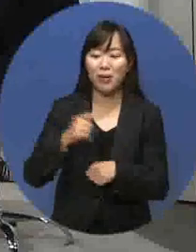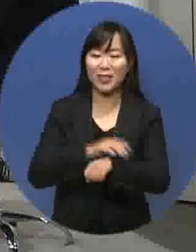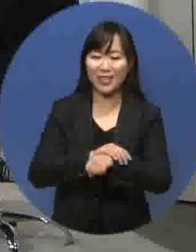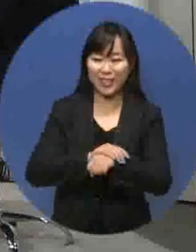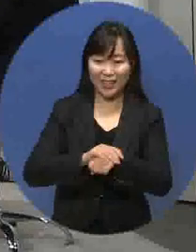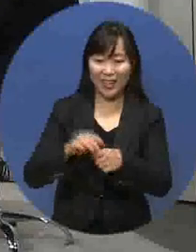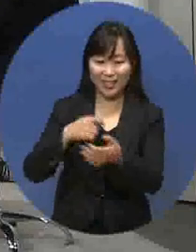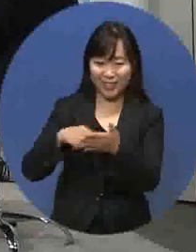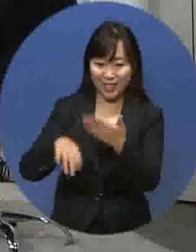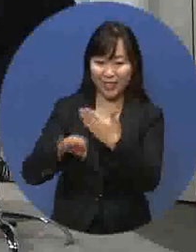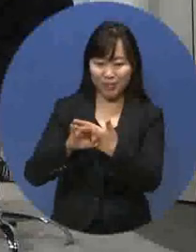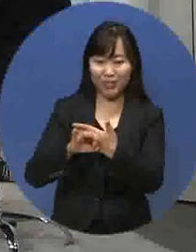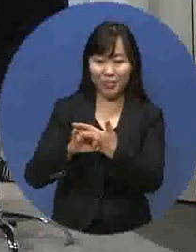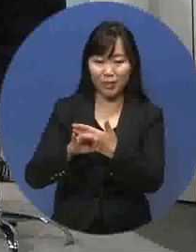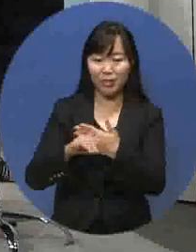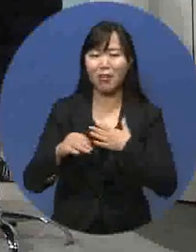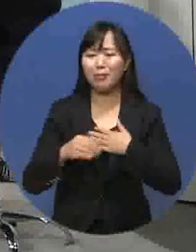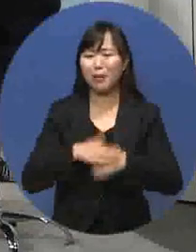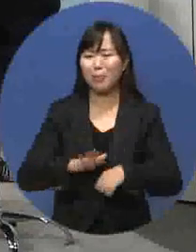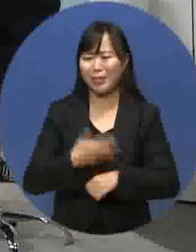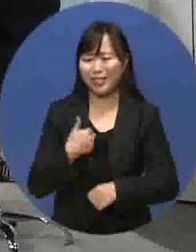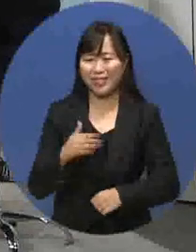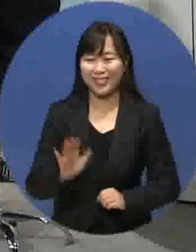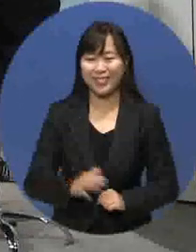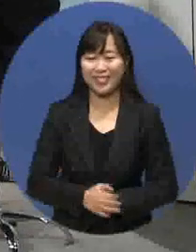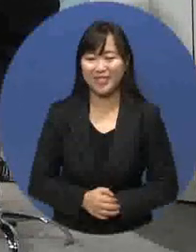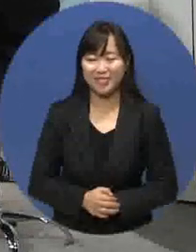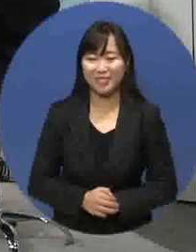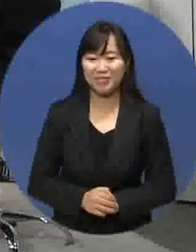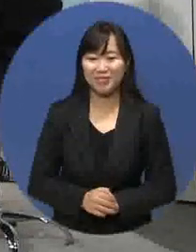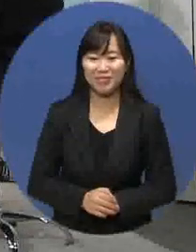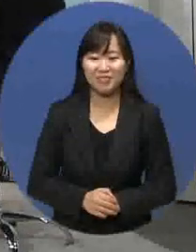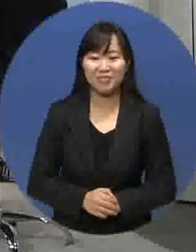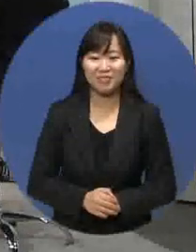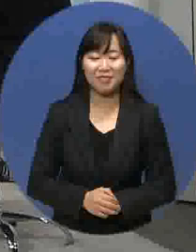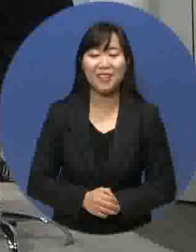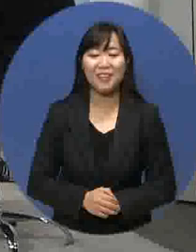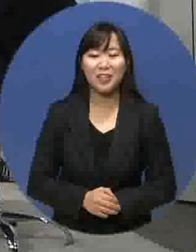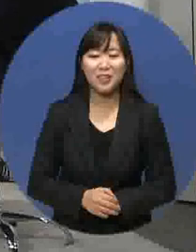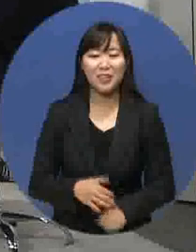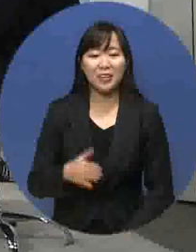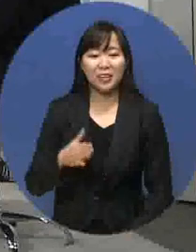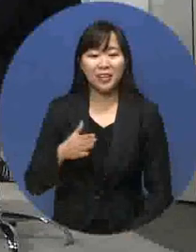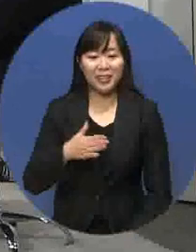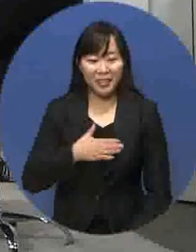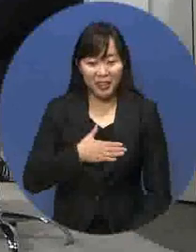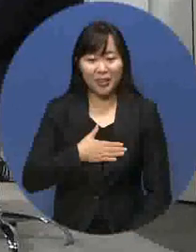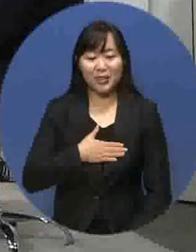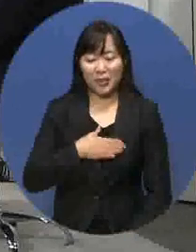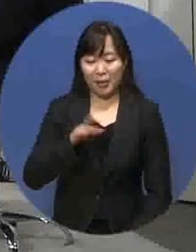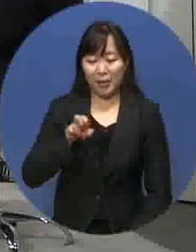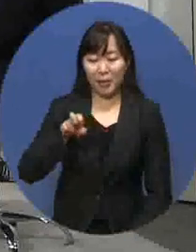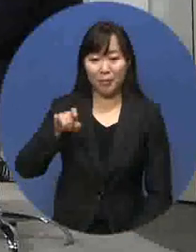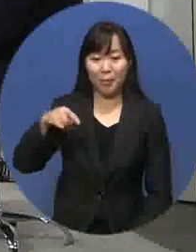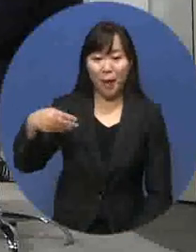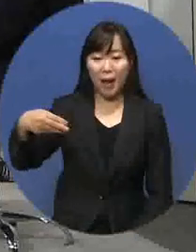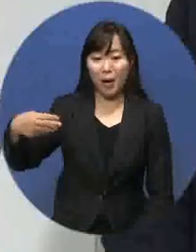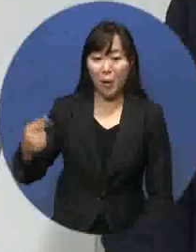잘 써주시면 그냥 제가 멜로를 못 써서. 아니 저는 그러니까 멜로